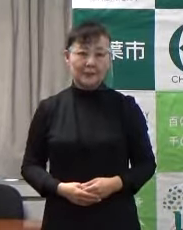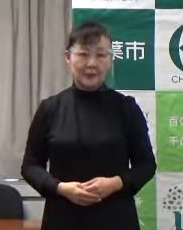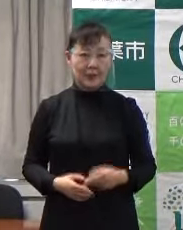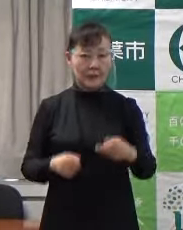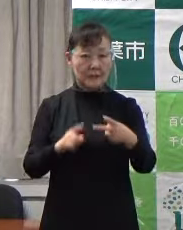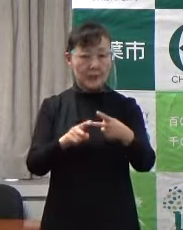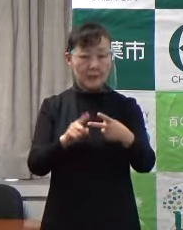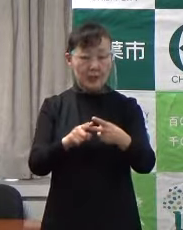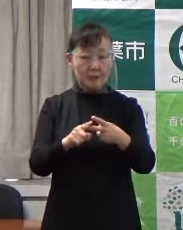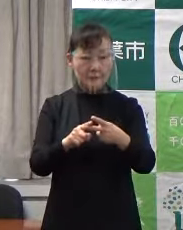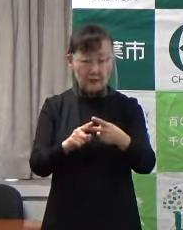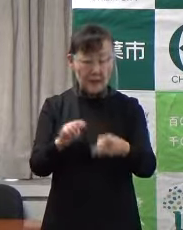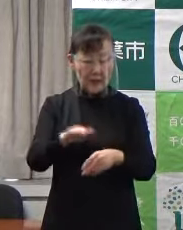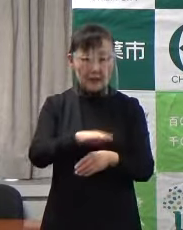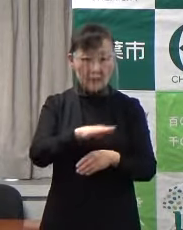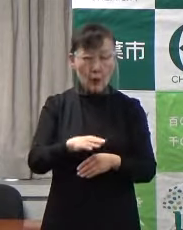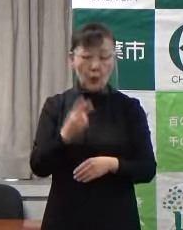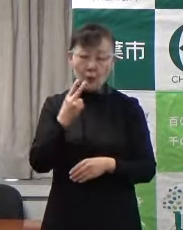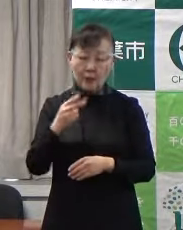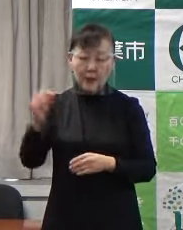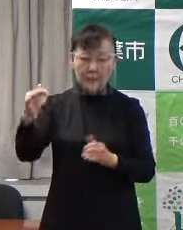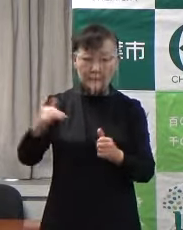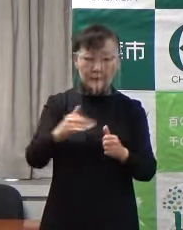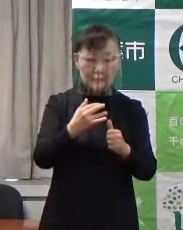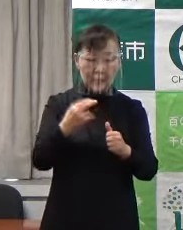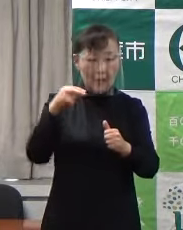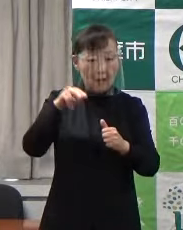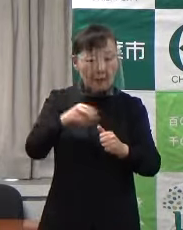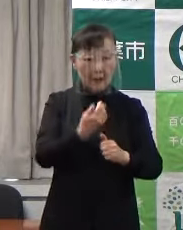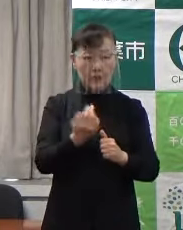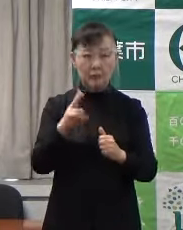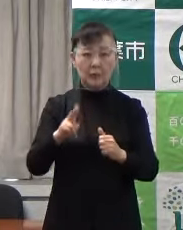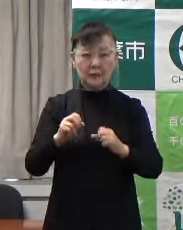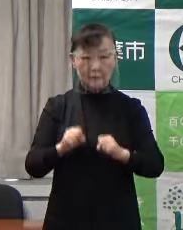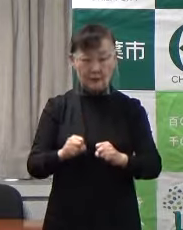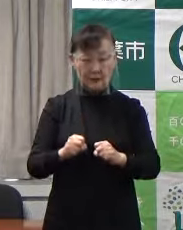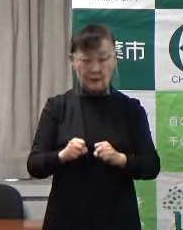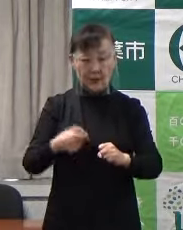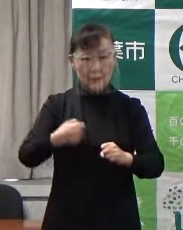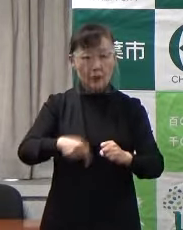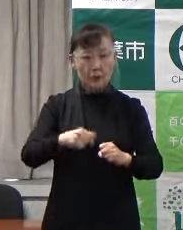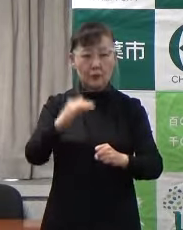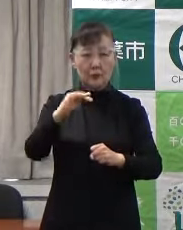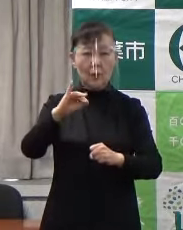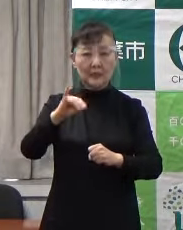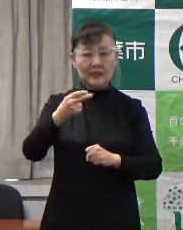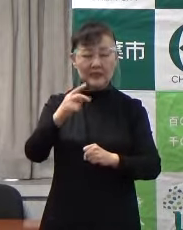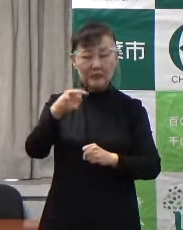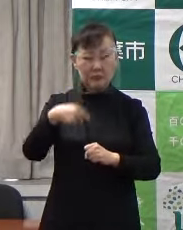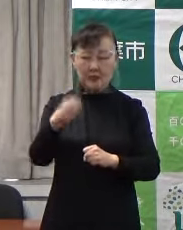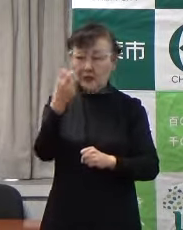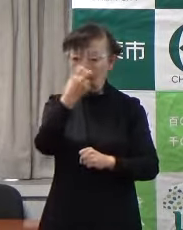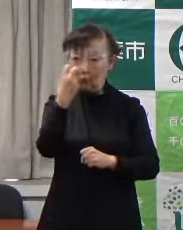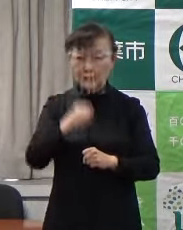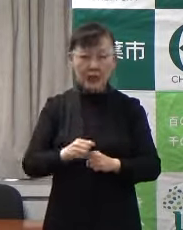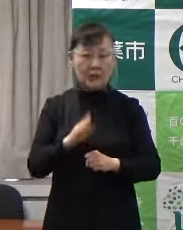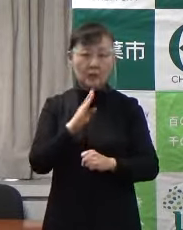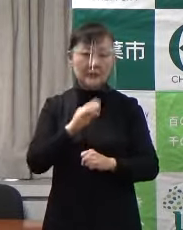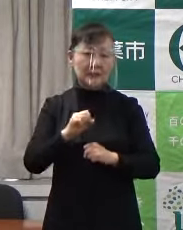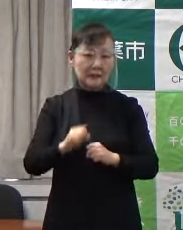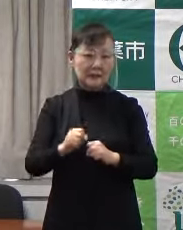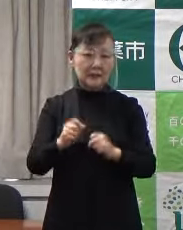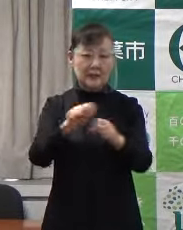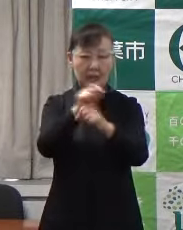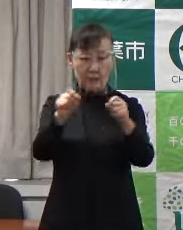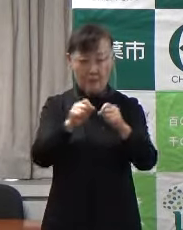2点目は児童の受動喫煙状況を可視化する取り組みとして実施をした尿中ポチ認知測定の実施結果につい